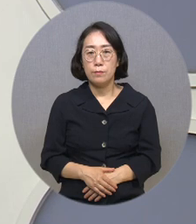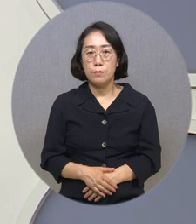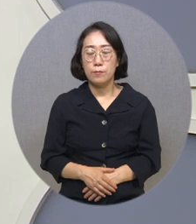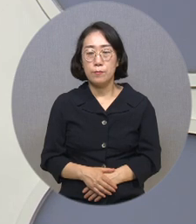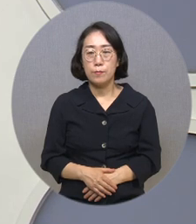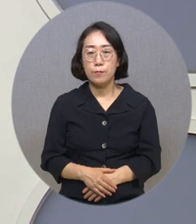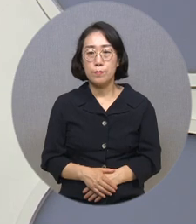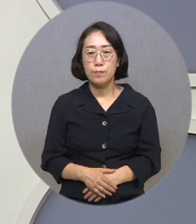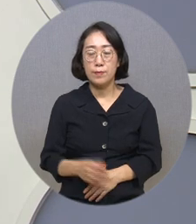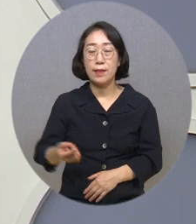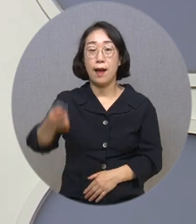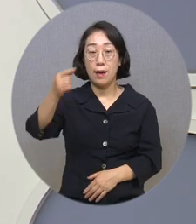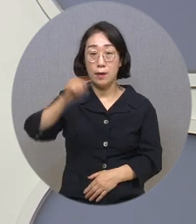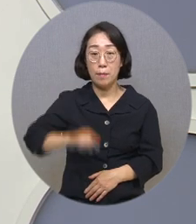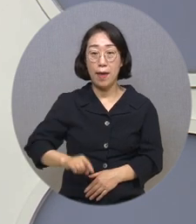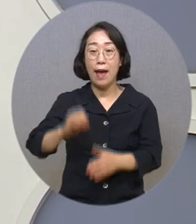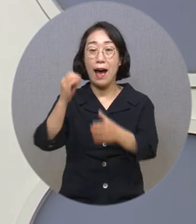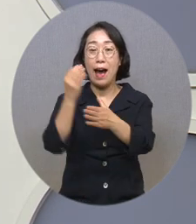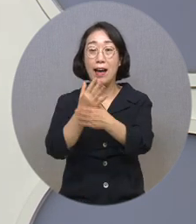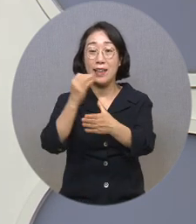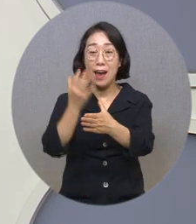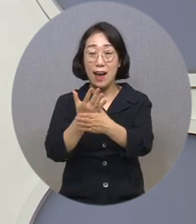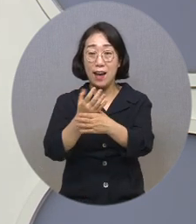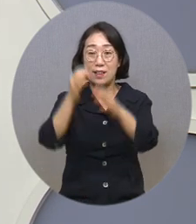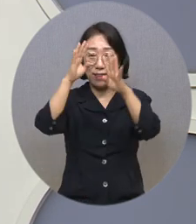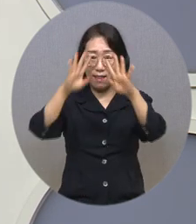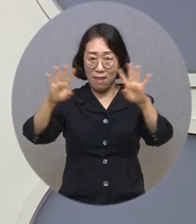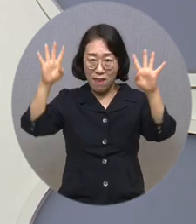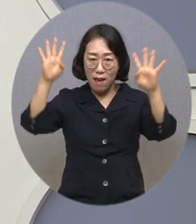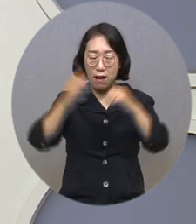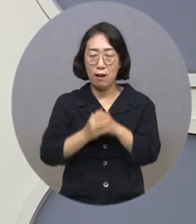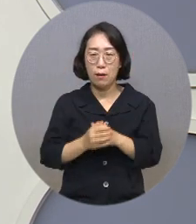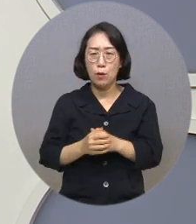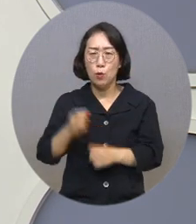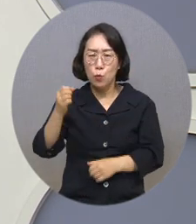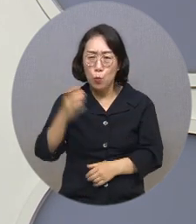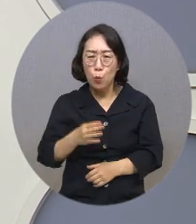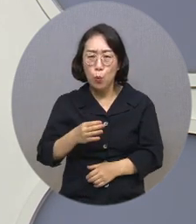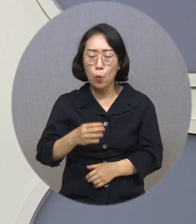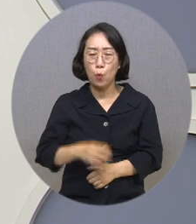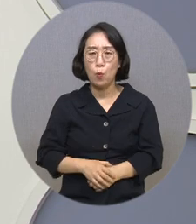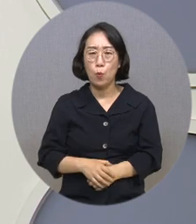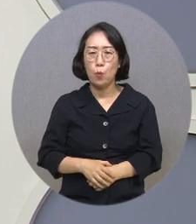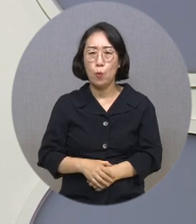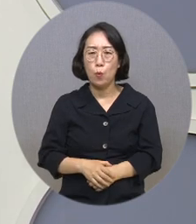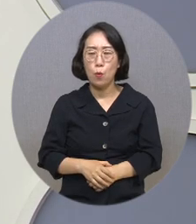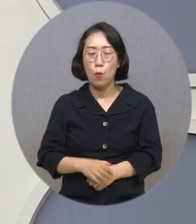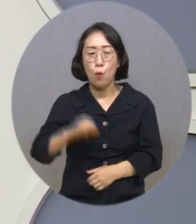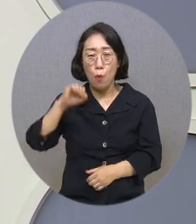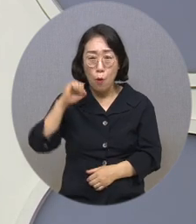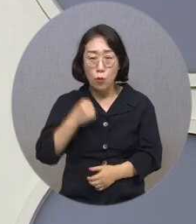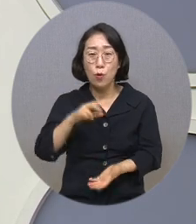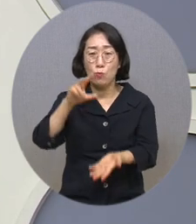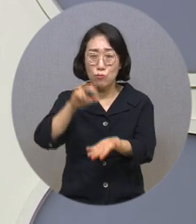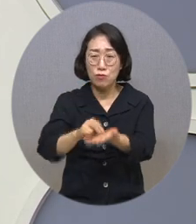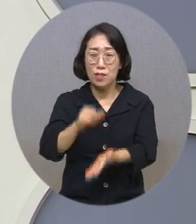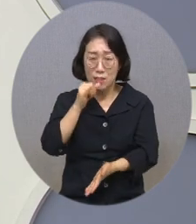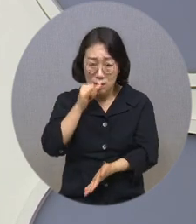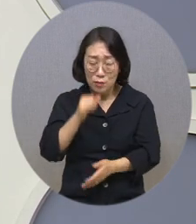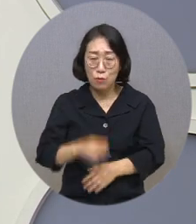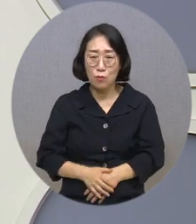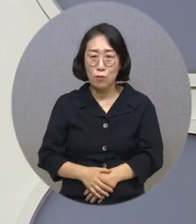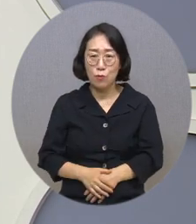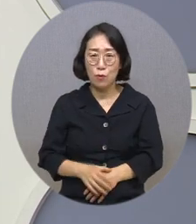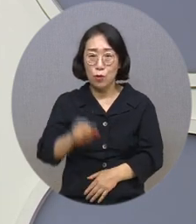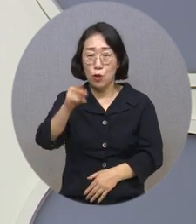이제 그 다음에 이제 안양대학교가 그런 그 IMF 같은 제한대학에 걸렸습니다. 이제 그래서 이제 영동대학교 임기가